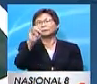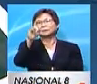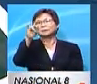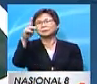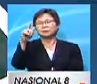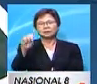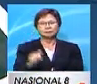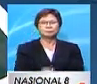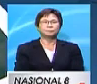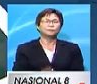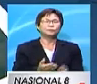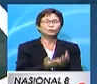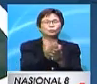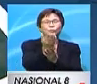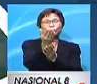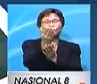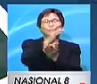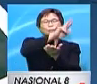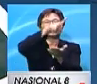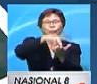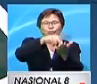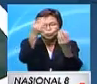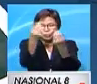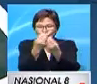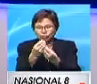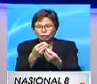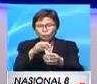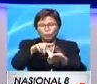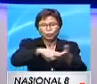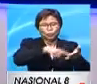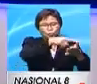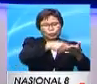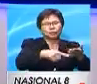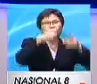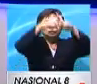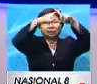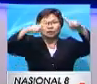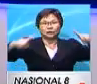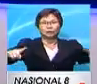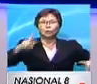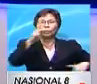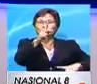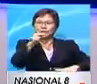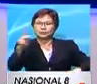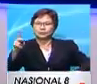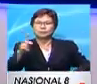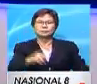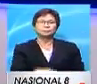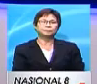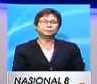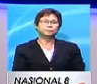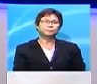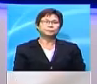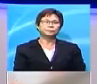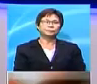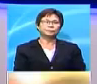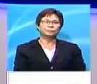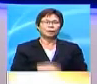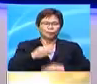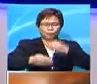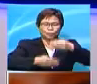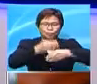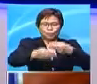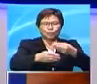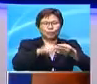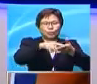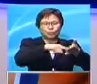kasihi langsung dari pusat penjumlahan undi ya di dewan jubli perak Kuala kangsar baik proses